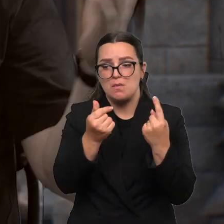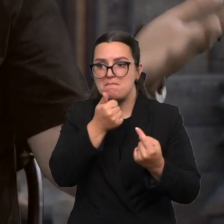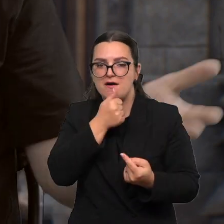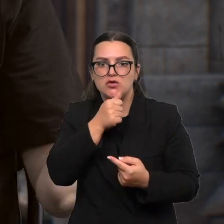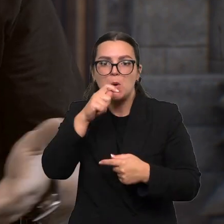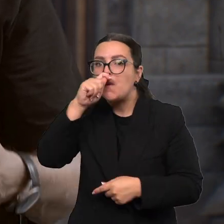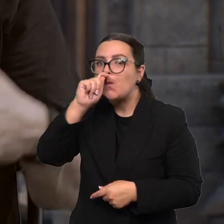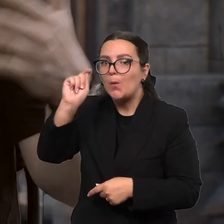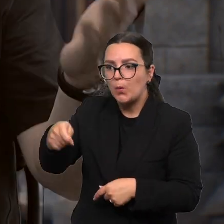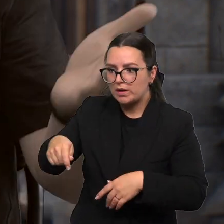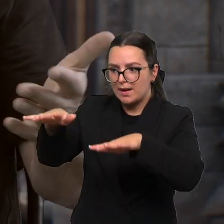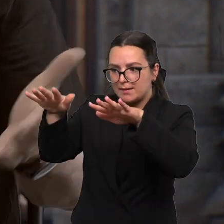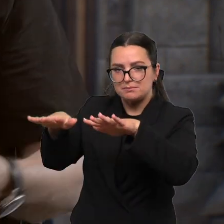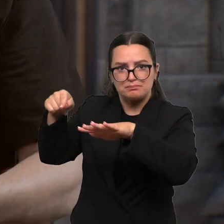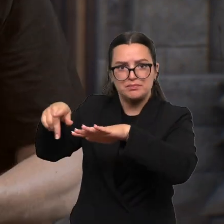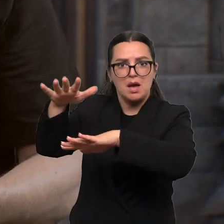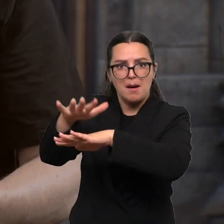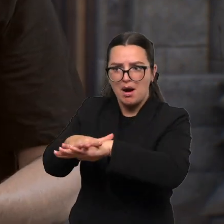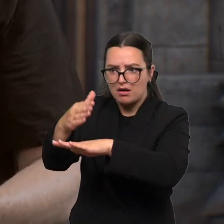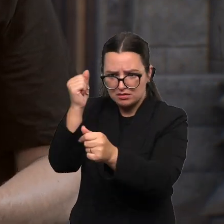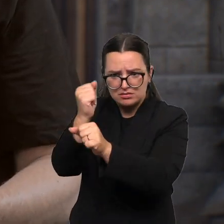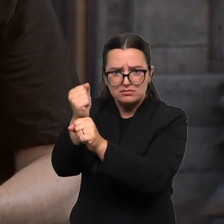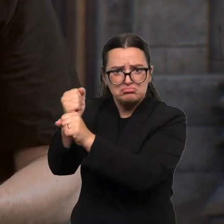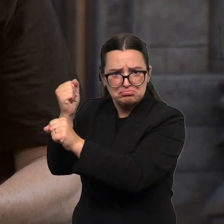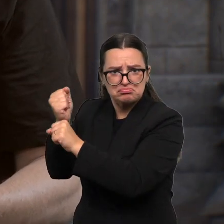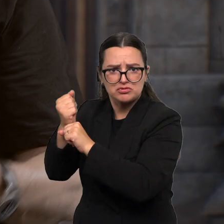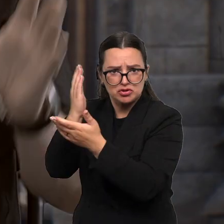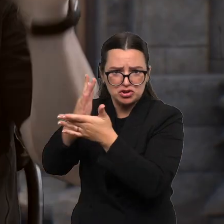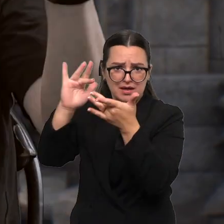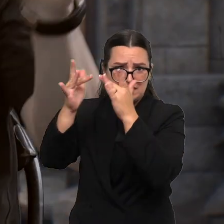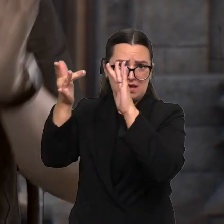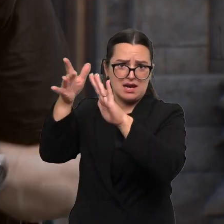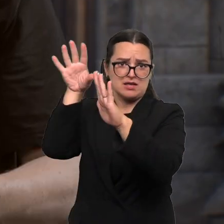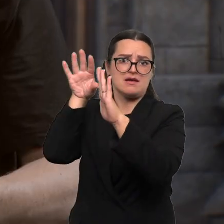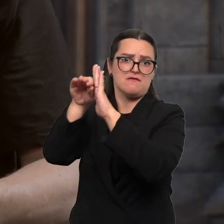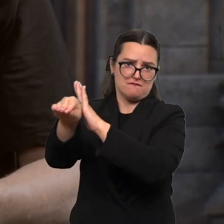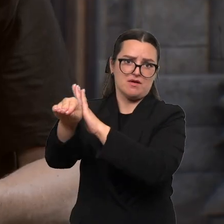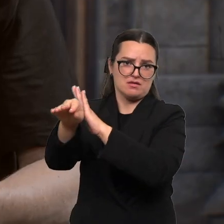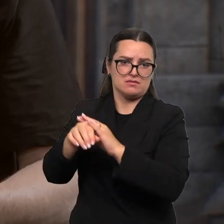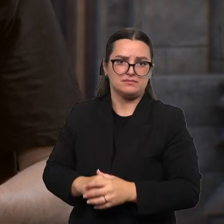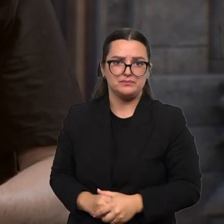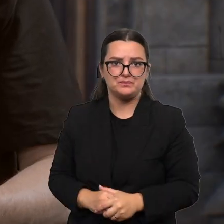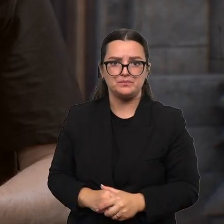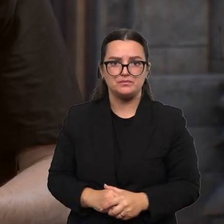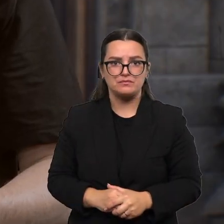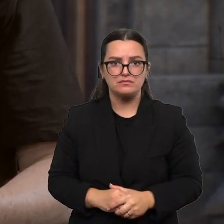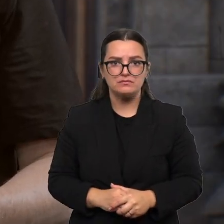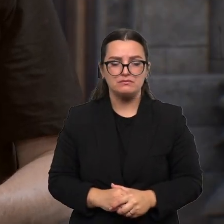tarkim, Ukrainos bankai irgi dirba didžiąją dalim debesyje, o serveriai yra kažkur saugiose